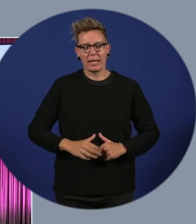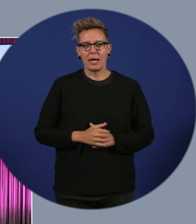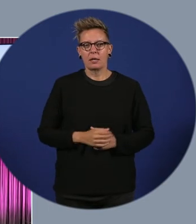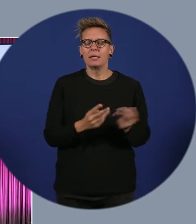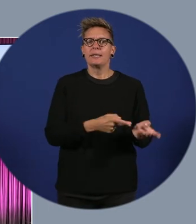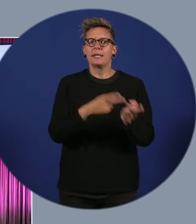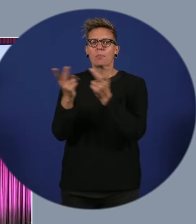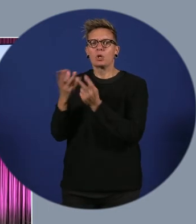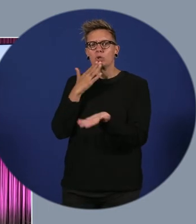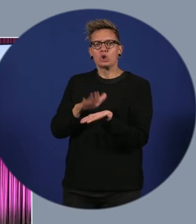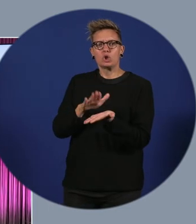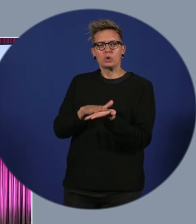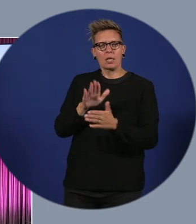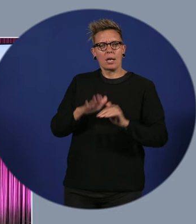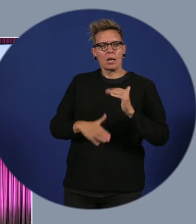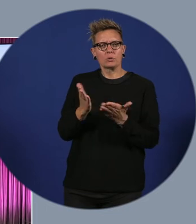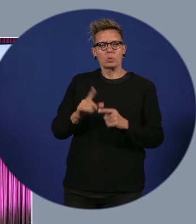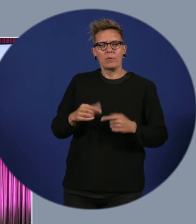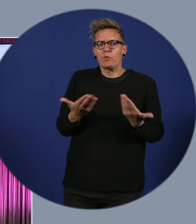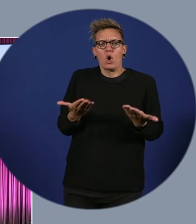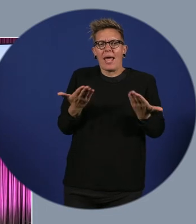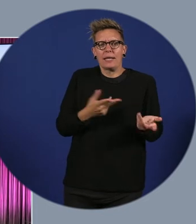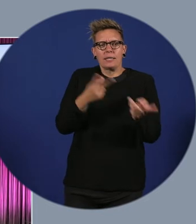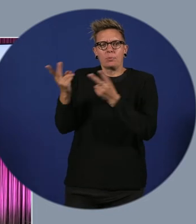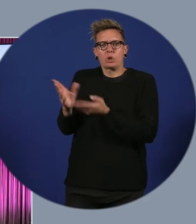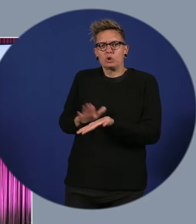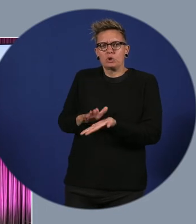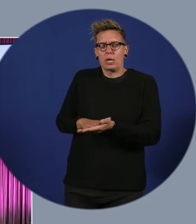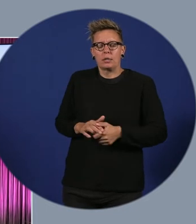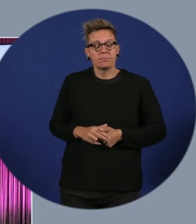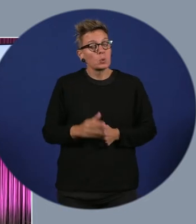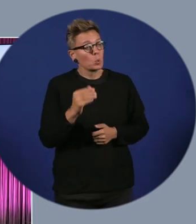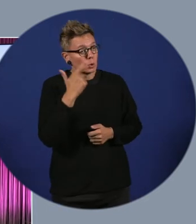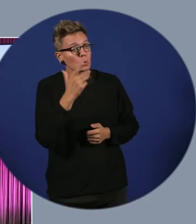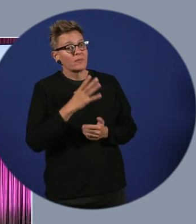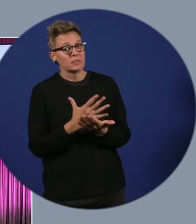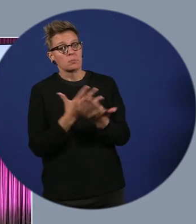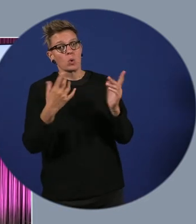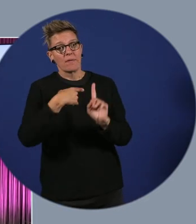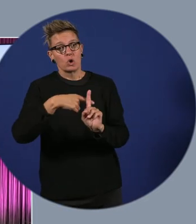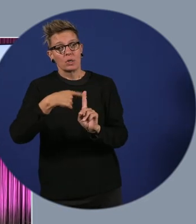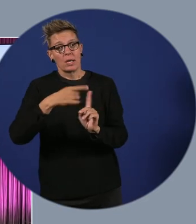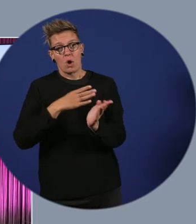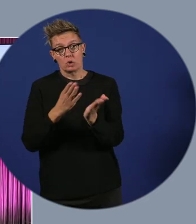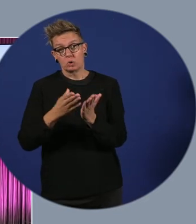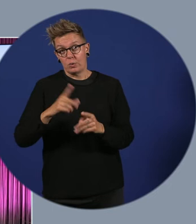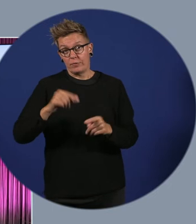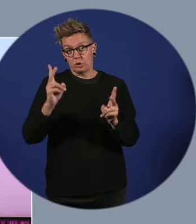demokratiska nyttan med skolvalet? Ja, jag tror att det finns flera nyttor med skolval likt